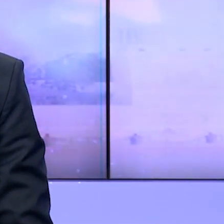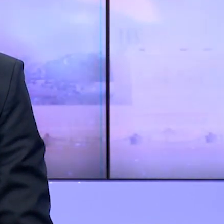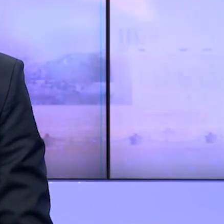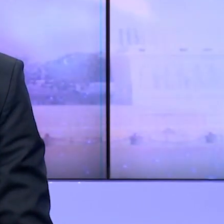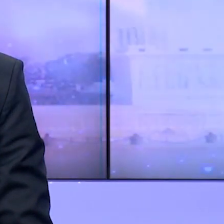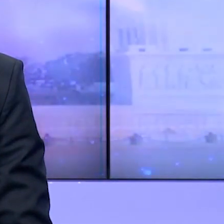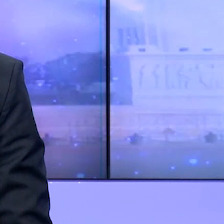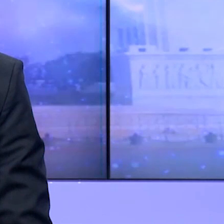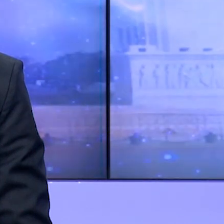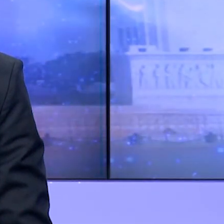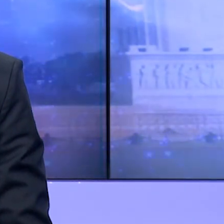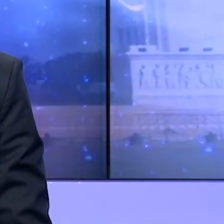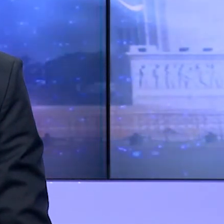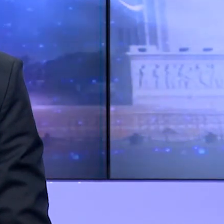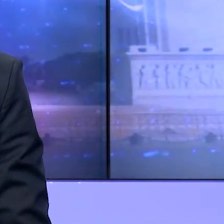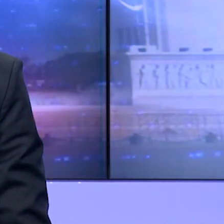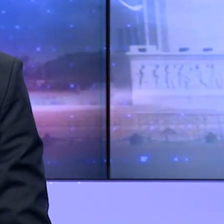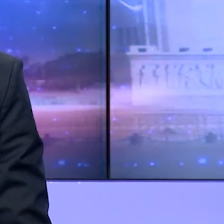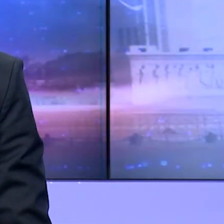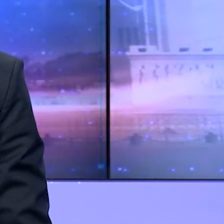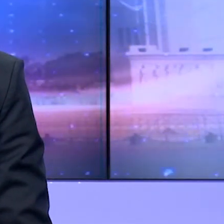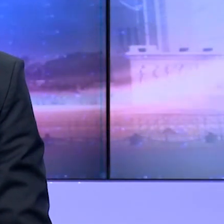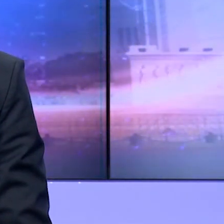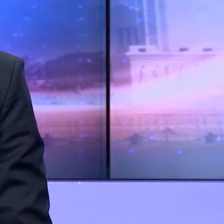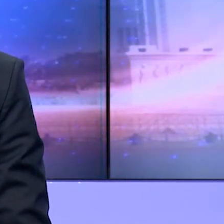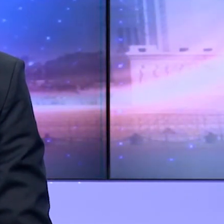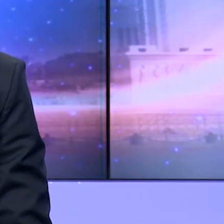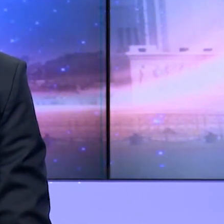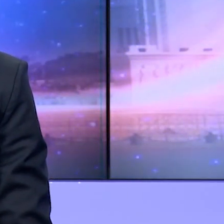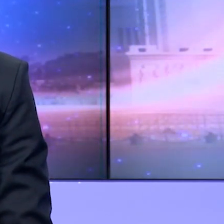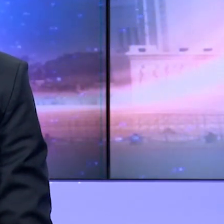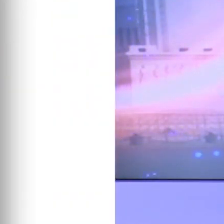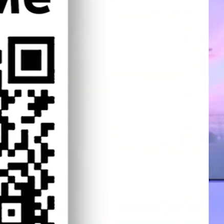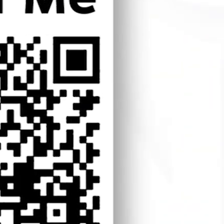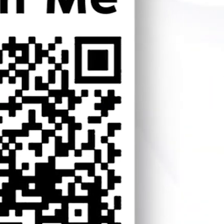ตดตามและสมัสมาชิบ YouTube มัิชนTVเพีงแ่สแร์ QR Code ได้เลยครับ